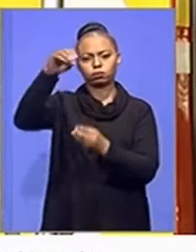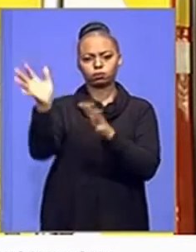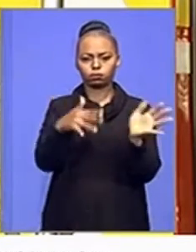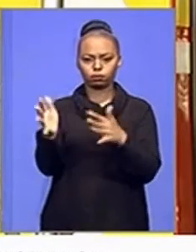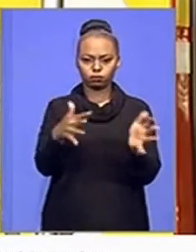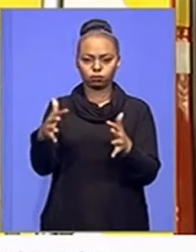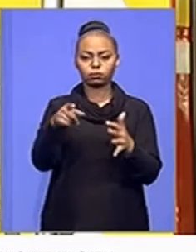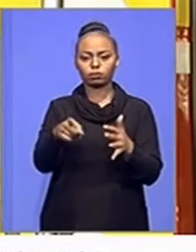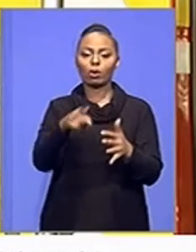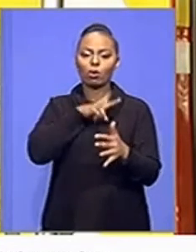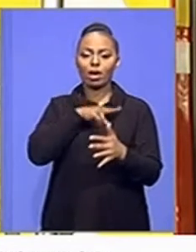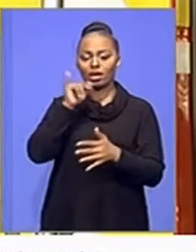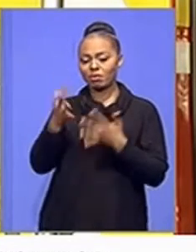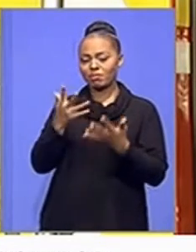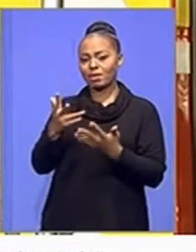e tlhokiwa